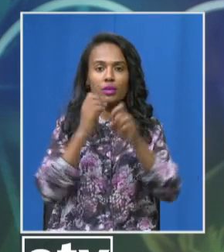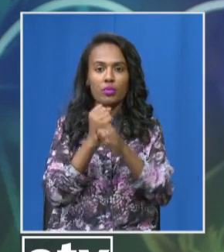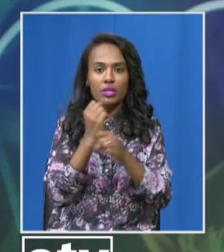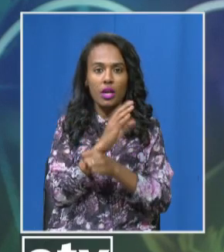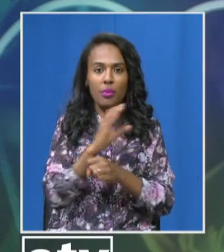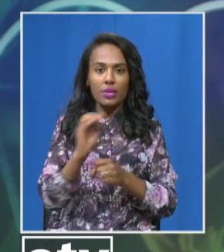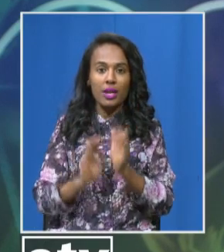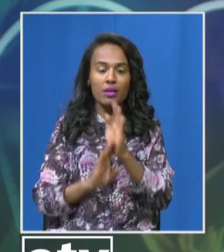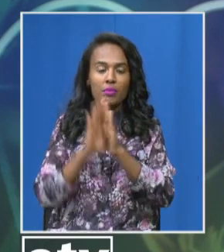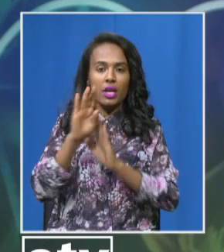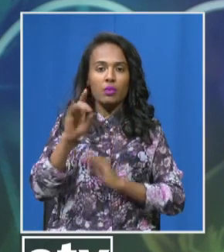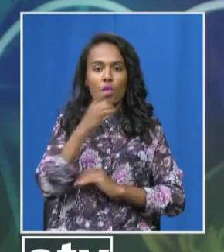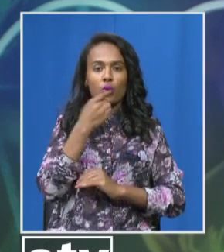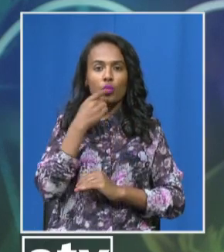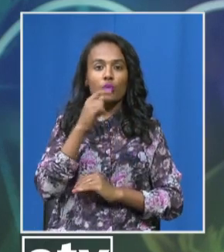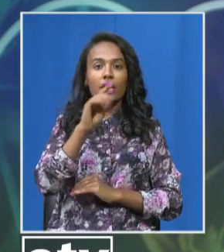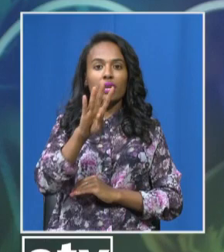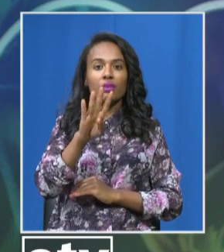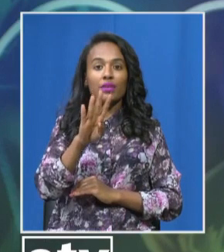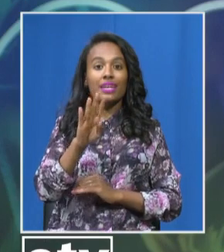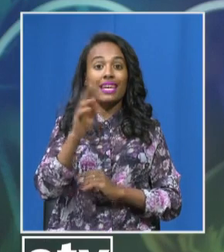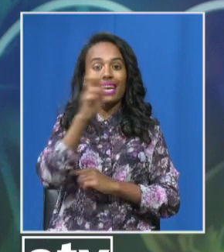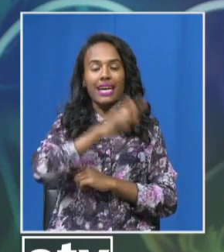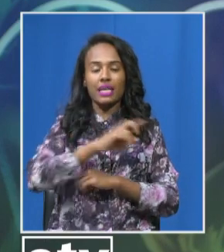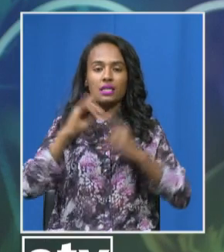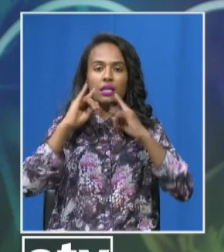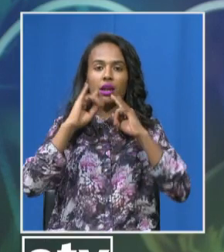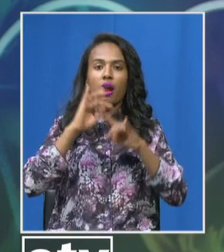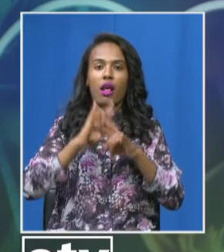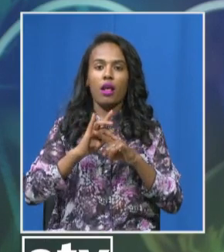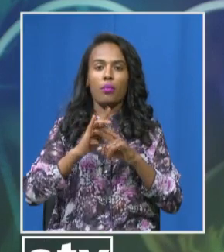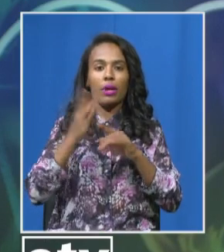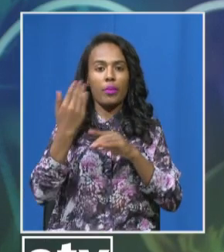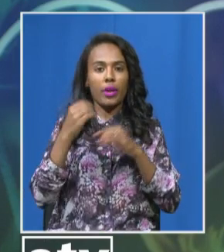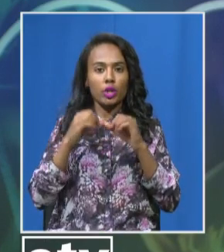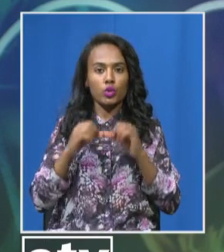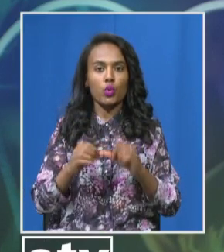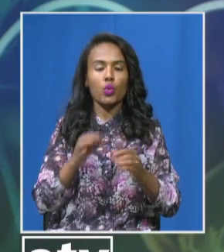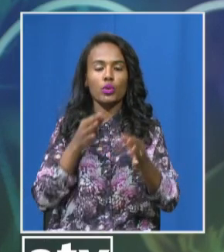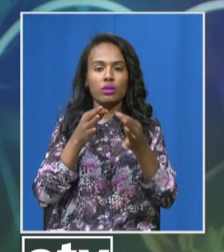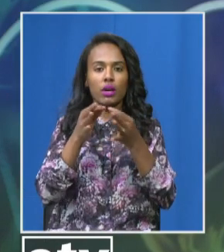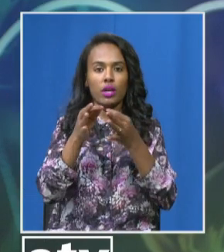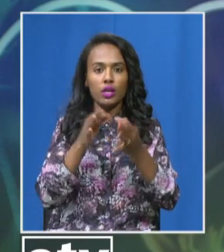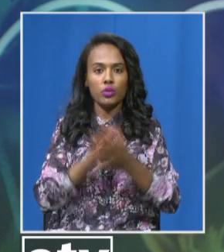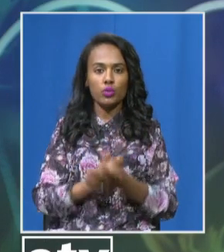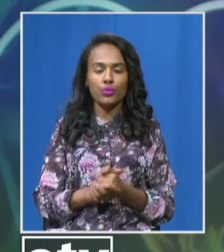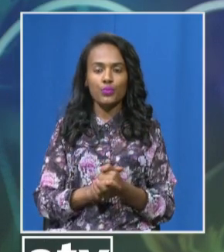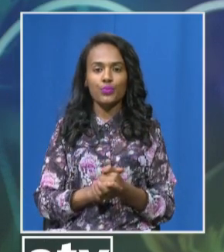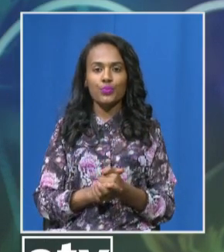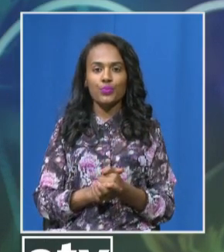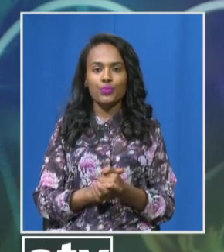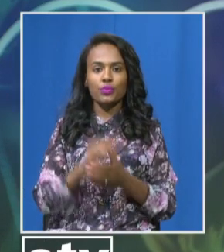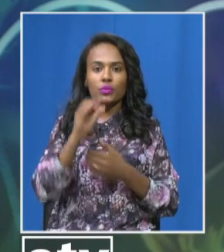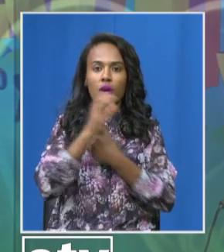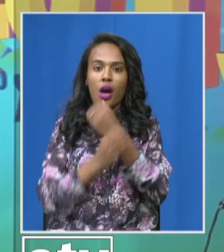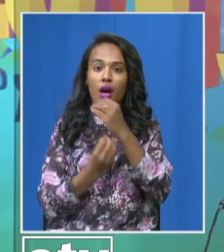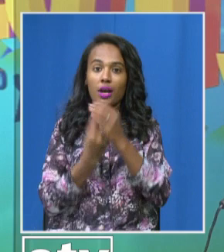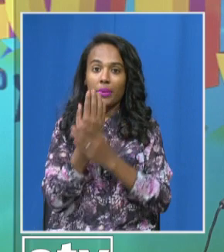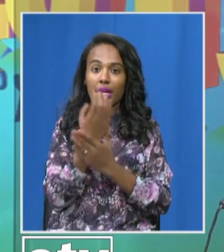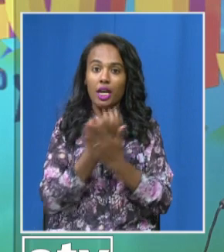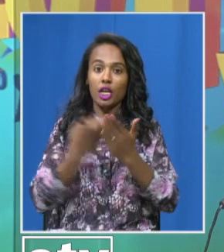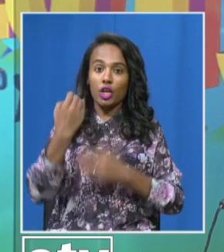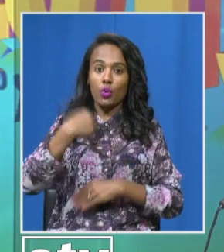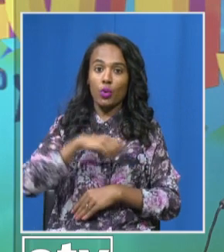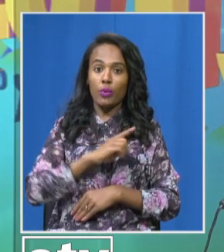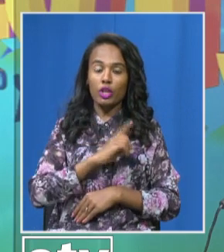የሚሰራበትና የሚያድግ መሆኑን ነው ከኢቲቪ አራት ማዕዘን ጋር በነበራቸው ቆይታ ላይ የገለጹልን። በሀገር በቀል